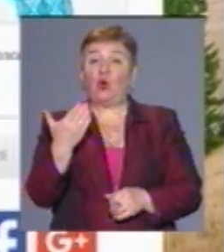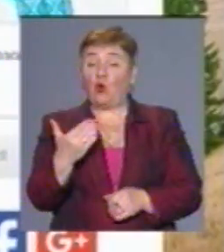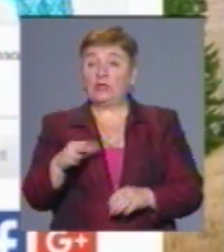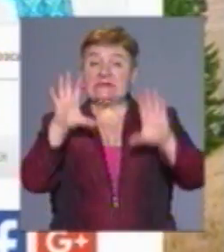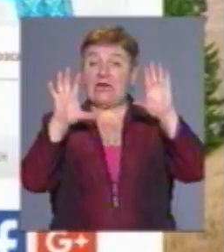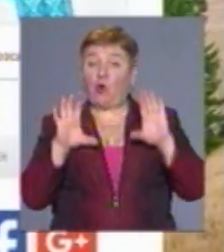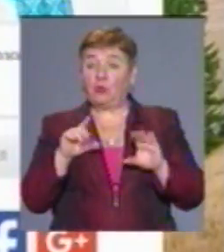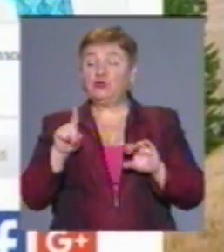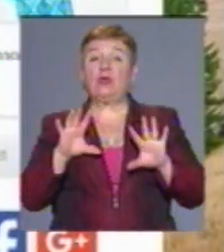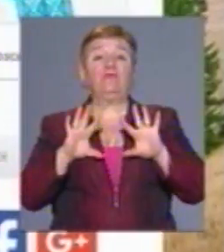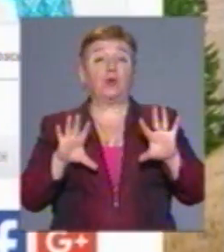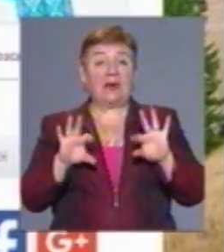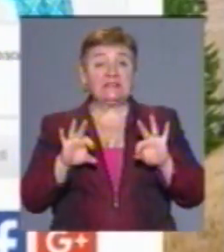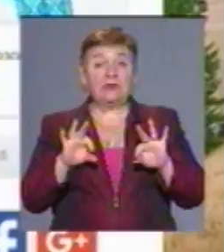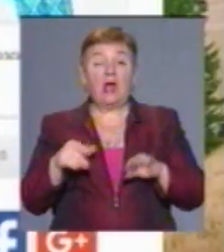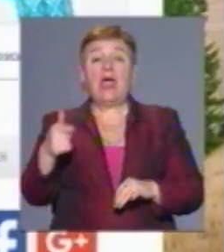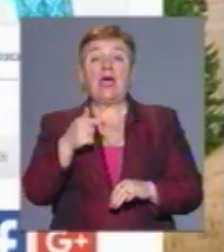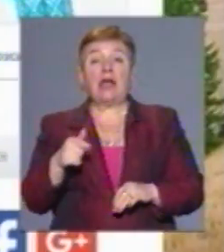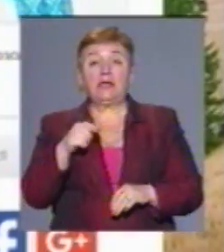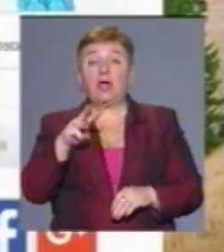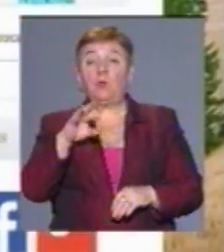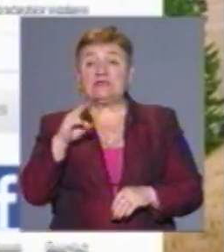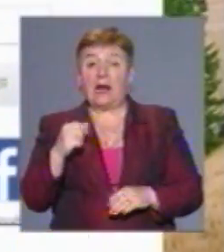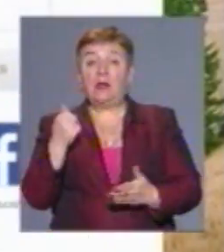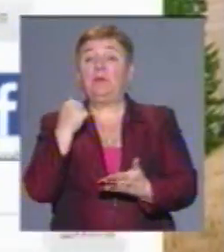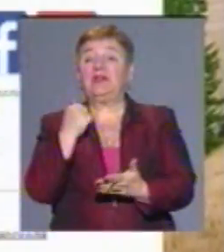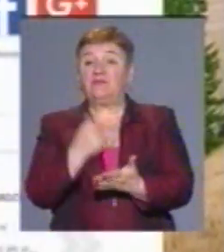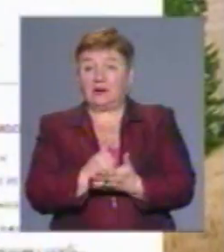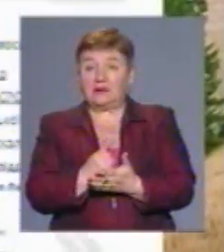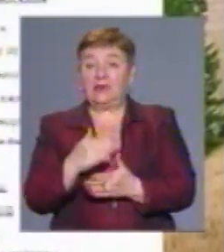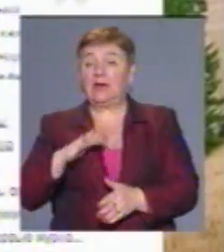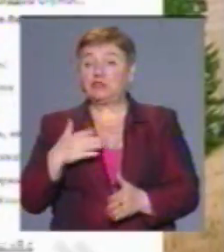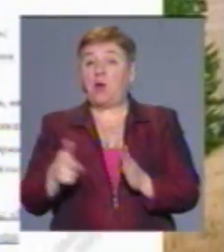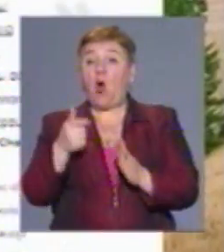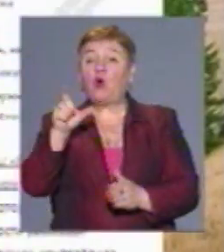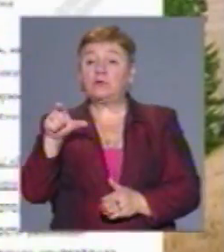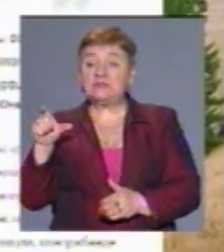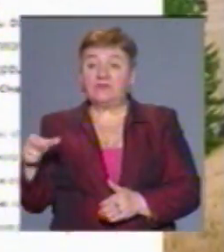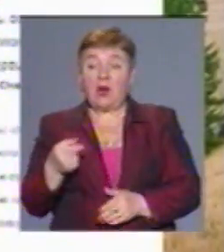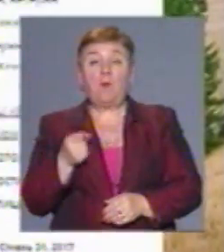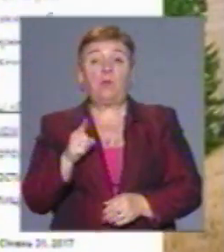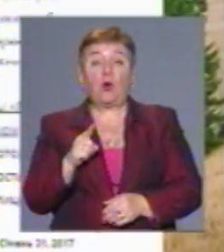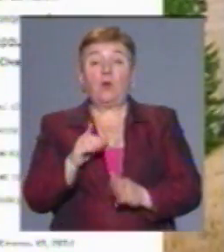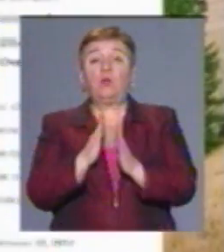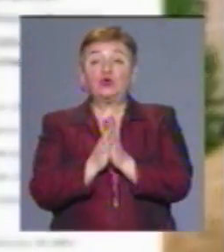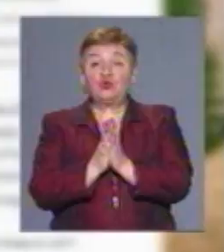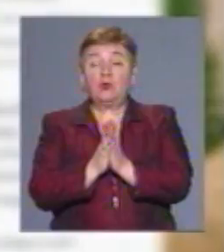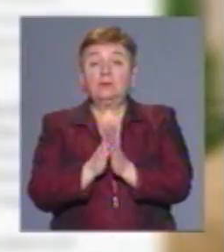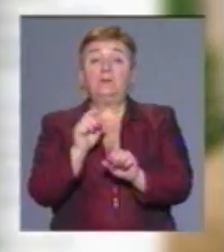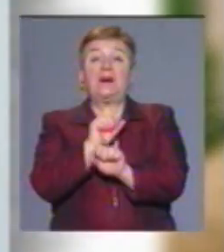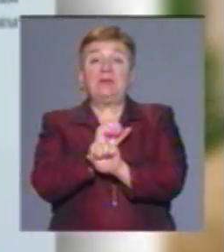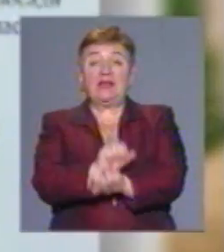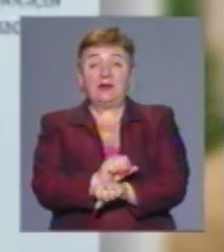законом. Цю інформацію Геннадій Москаль особисто підтвердив нашим кореспондентам. Крім того, на його сайті йдеться: «Прошу припинити моє перебування